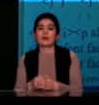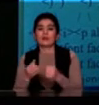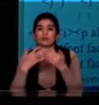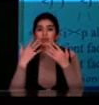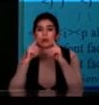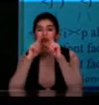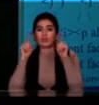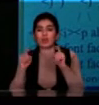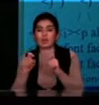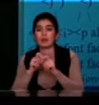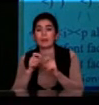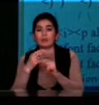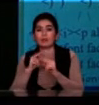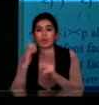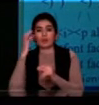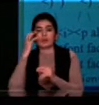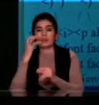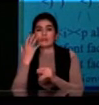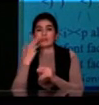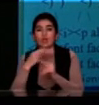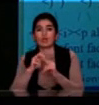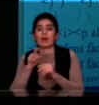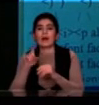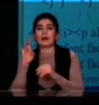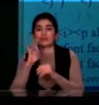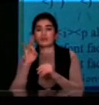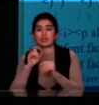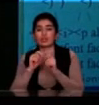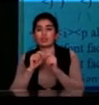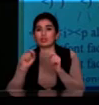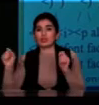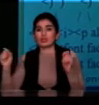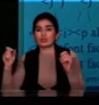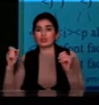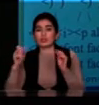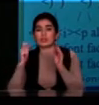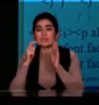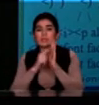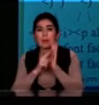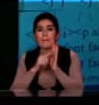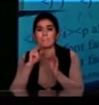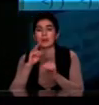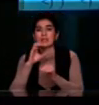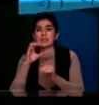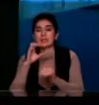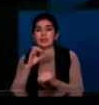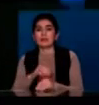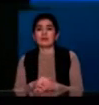появилась рамочка черного цвета. И причем размера шириной 7 пикселей.